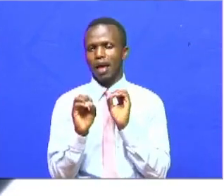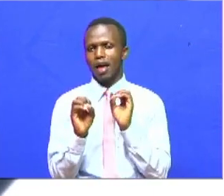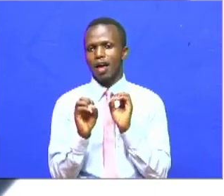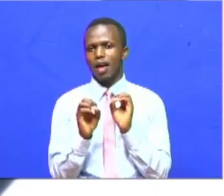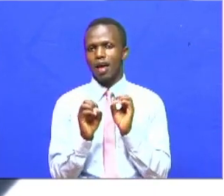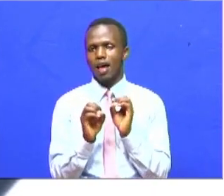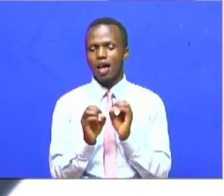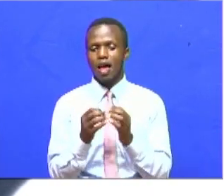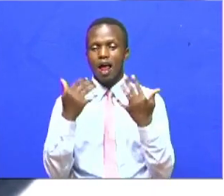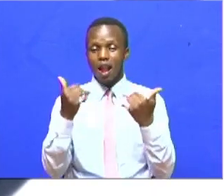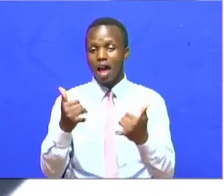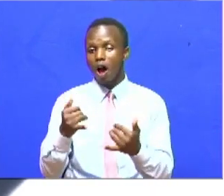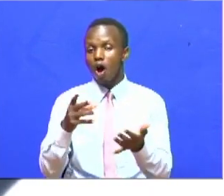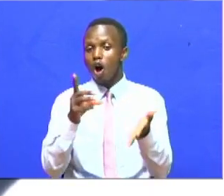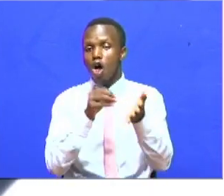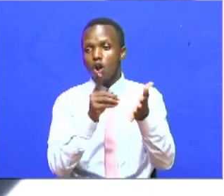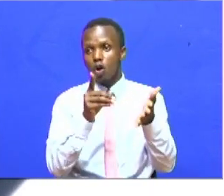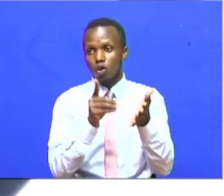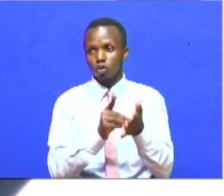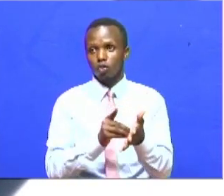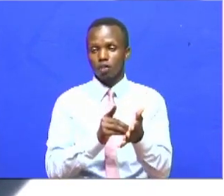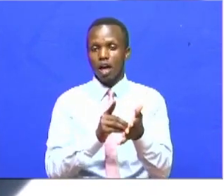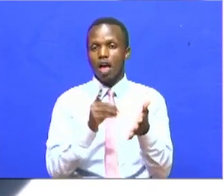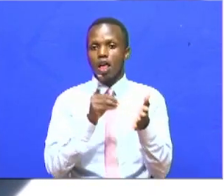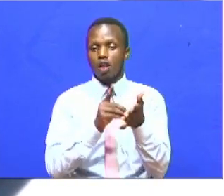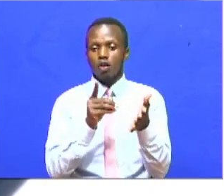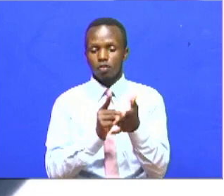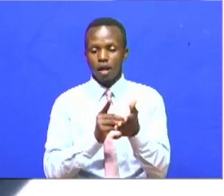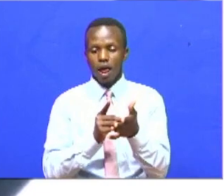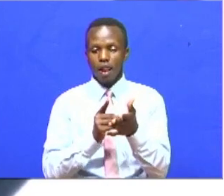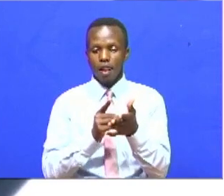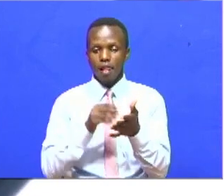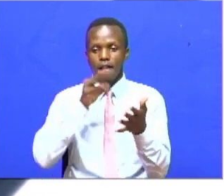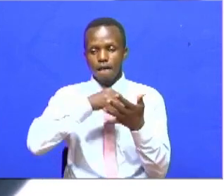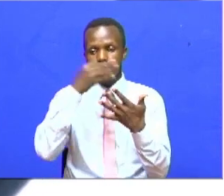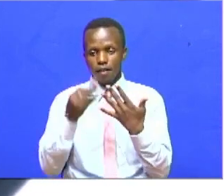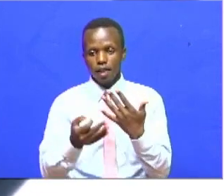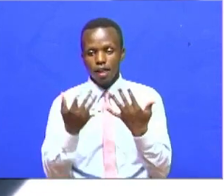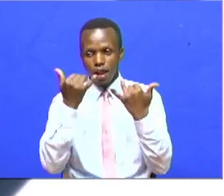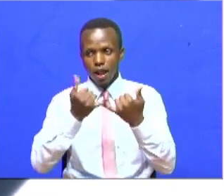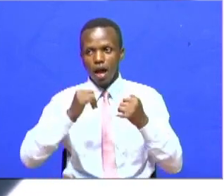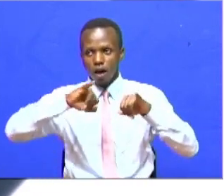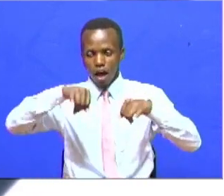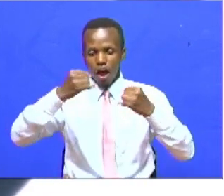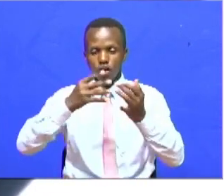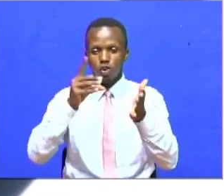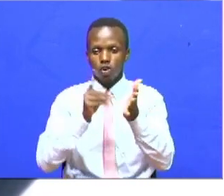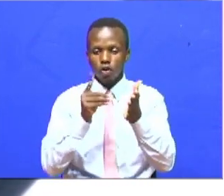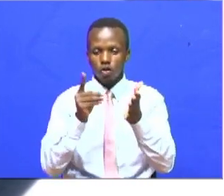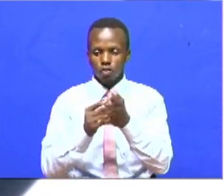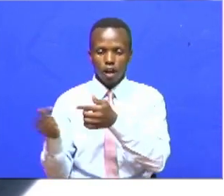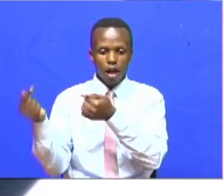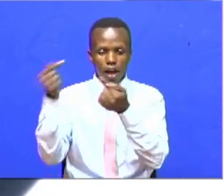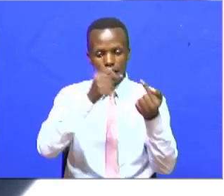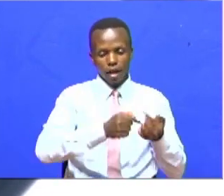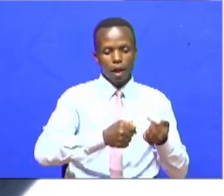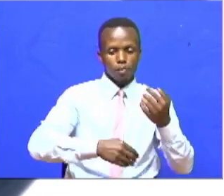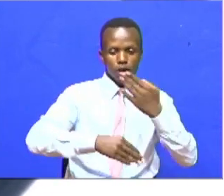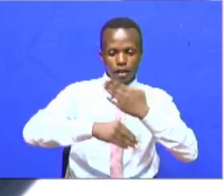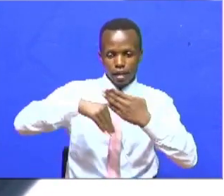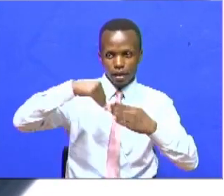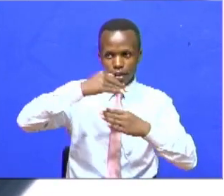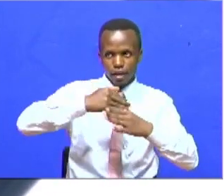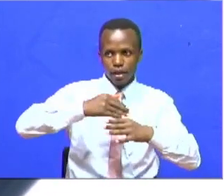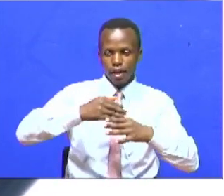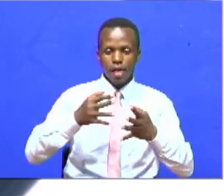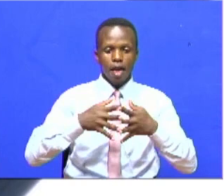yule daktari alishindwa. Daktari amekuja mpya, anaitwa Rais William Ruto. Amekuja ameudaunda, mashini moja